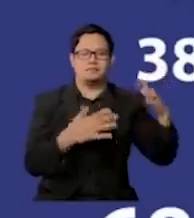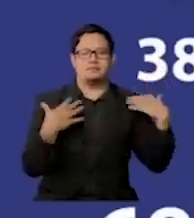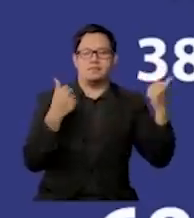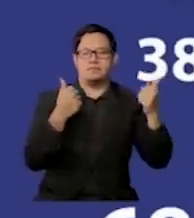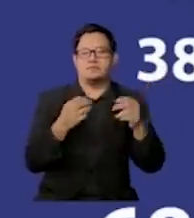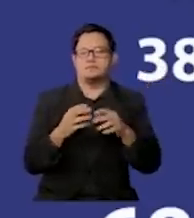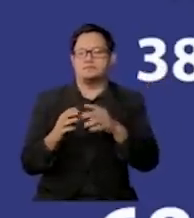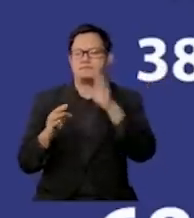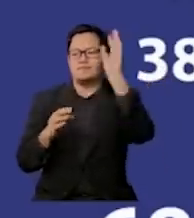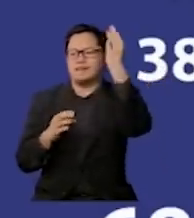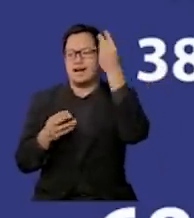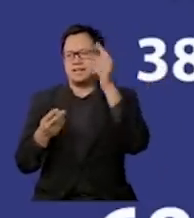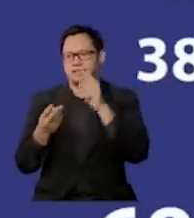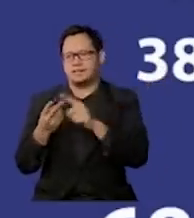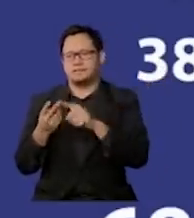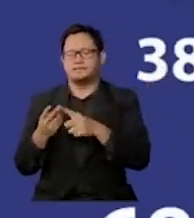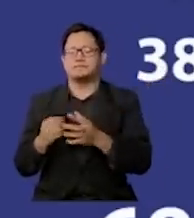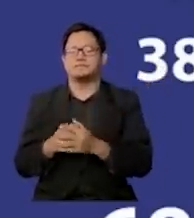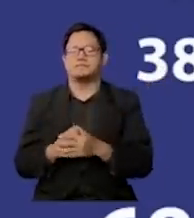Jakarta